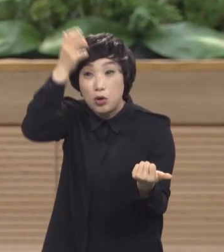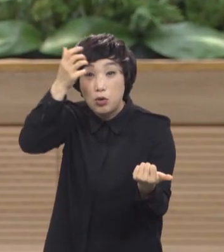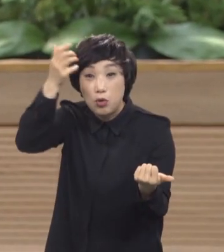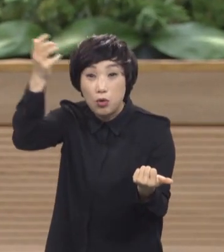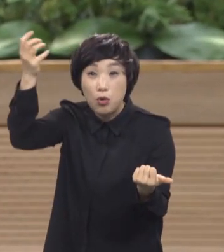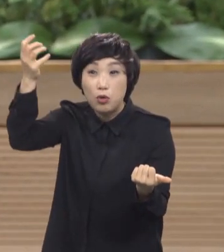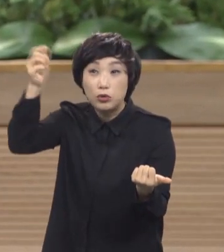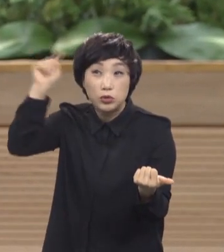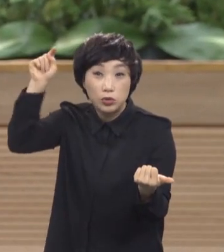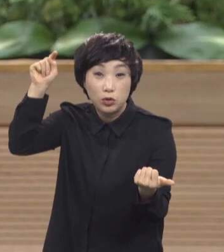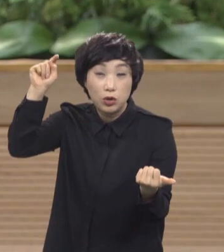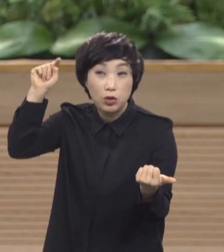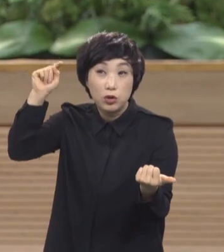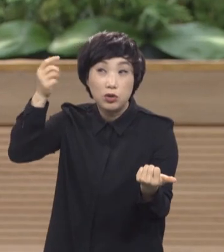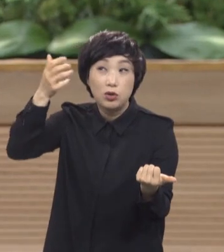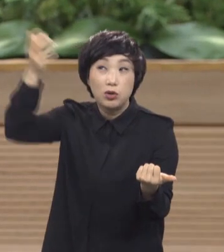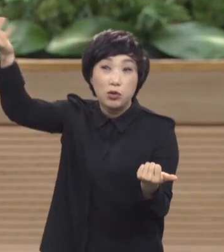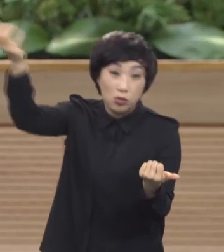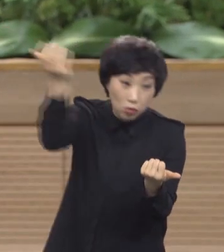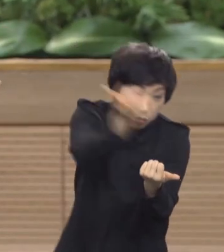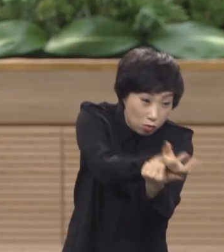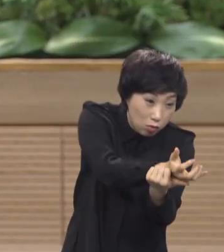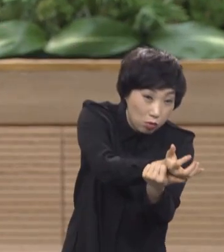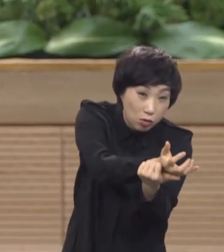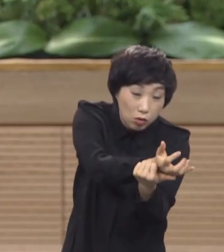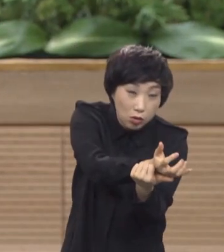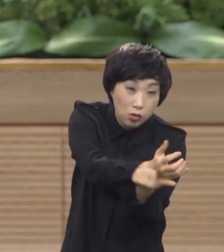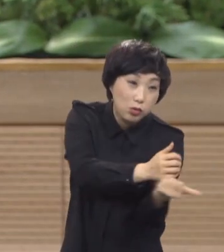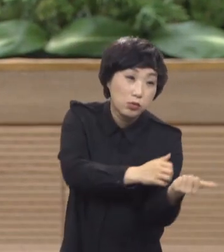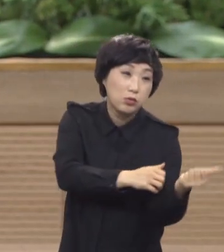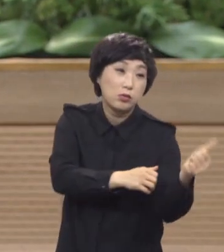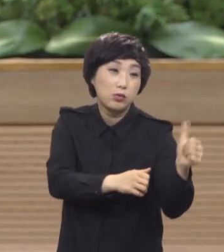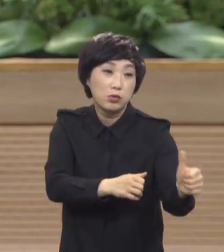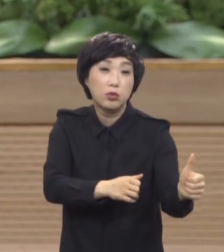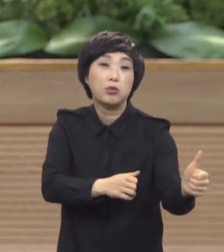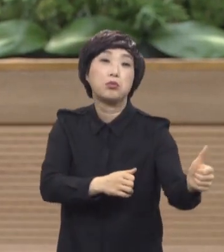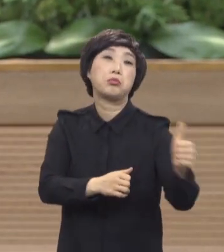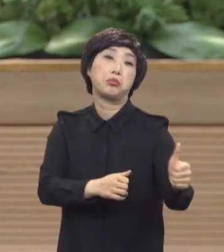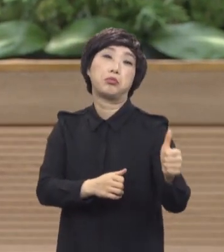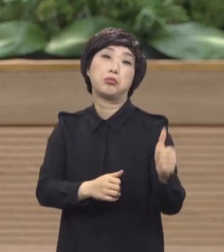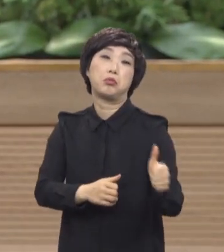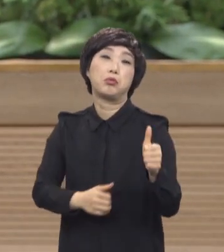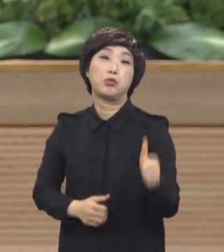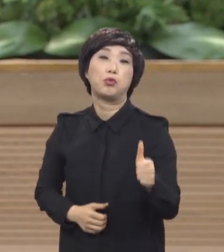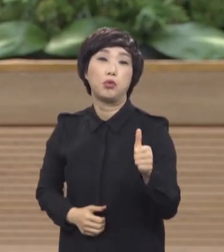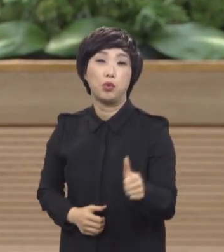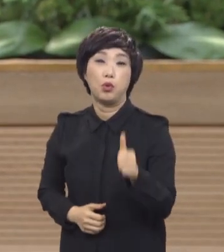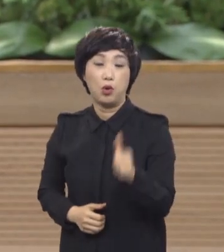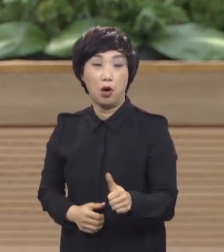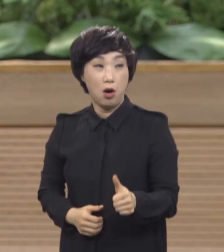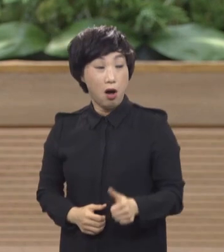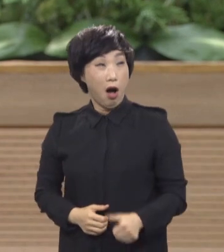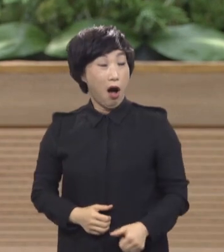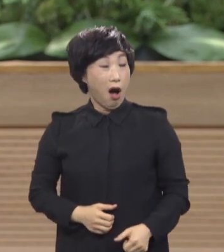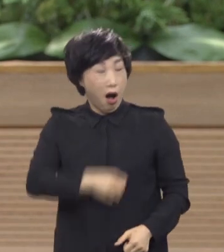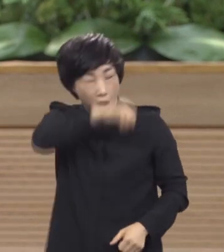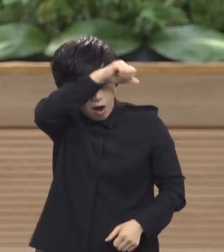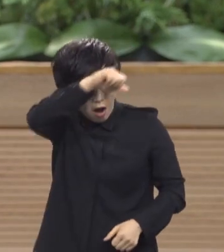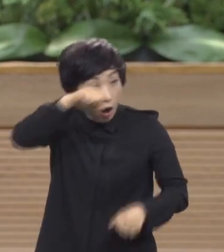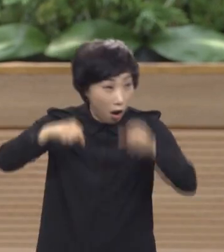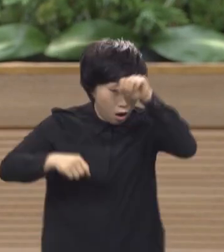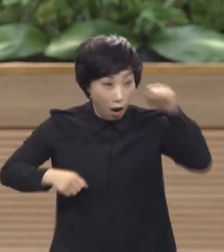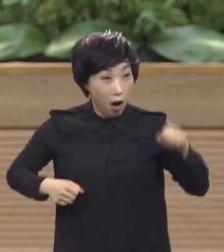낙원에 갖다 육체로 숯들어서 붉은 시체를 들고 나온다 이 말입니다 주님의